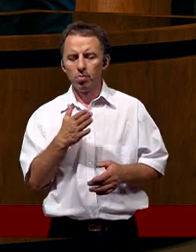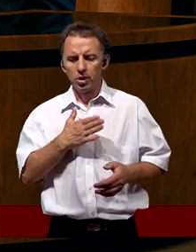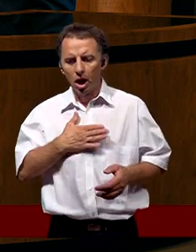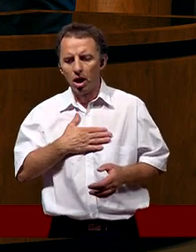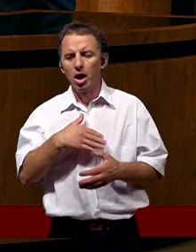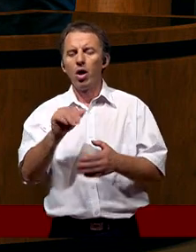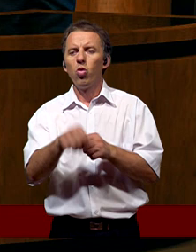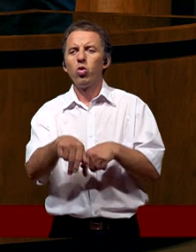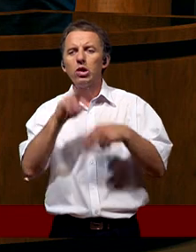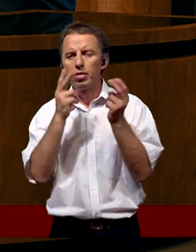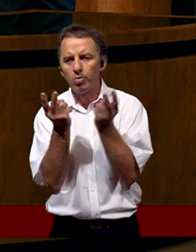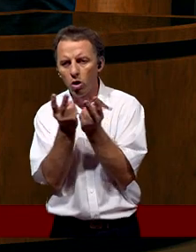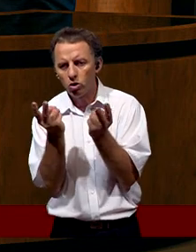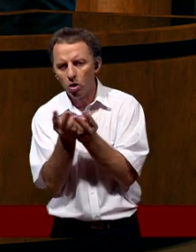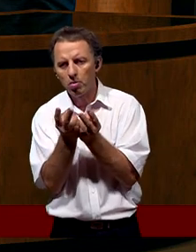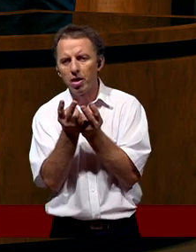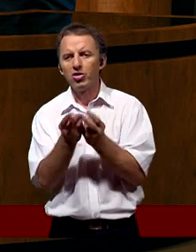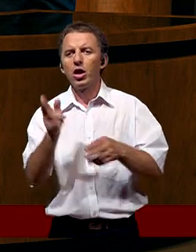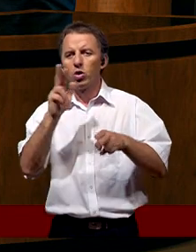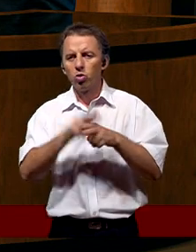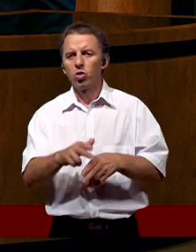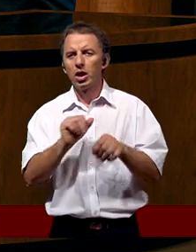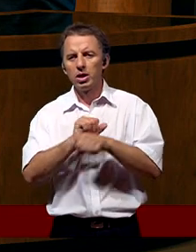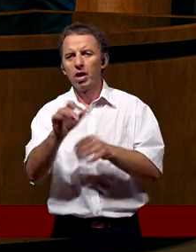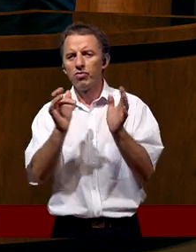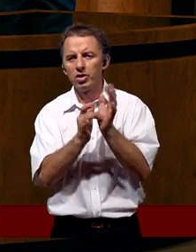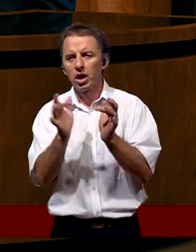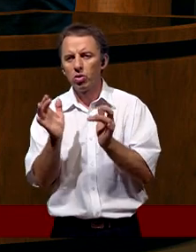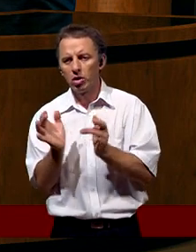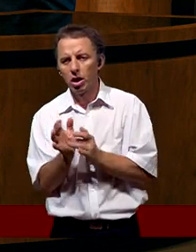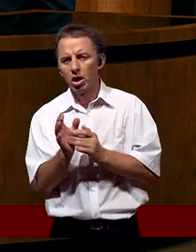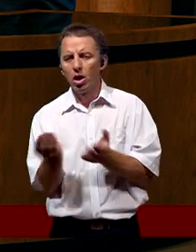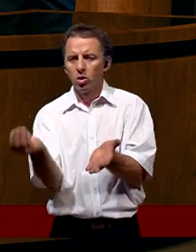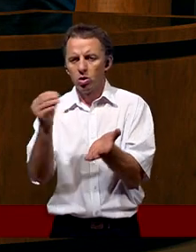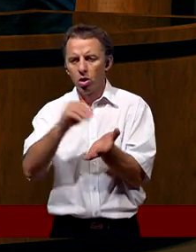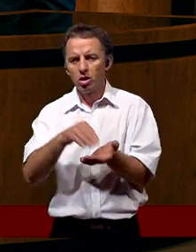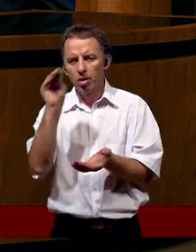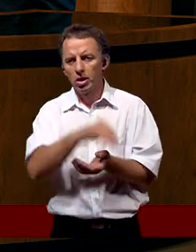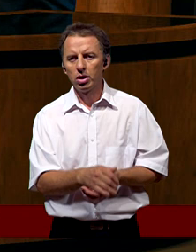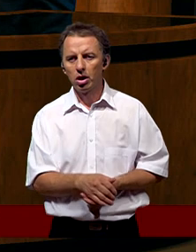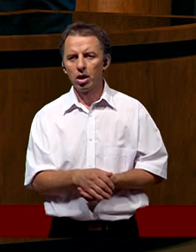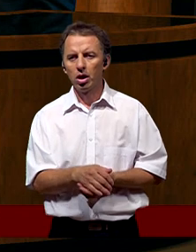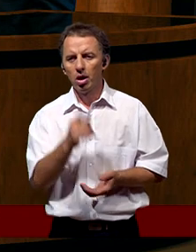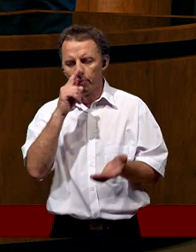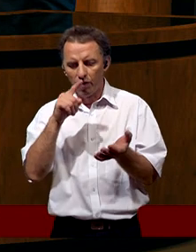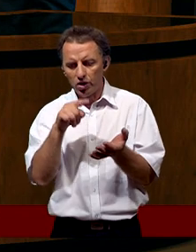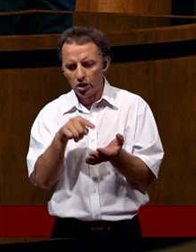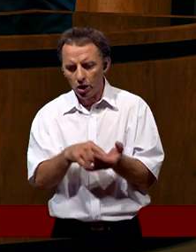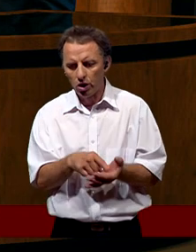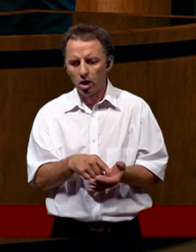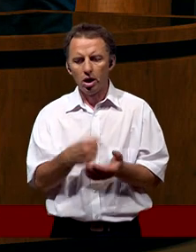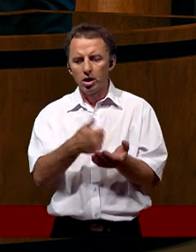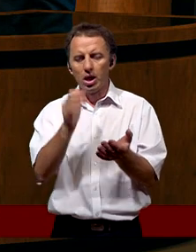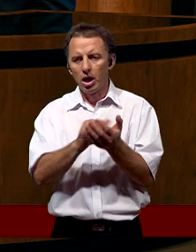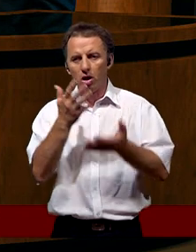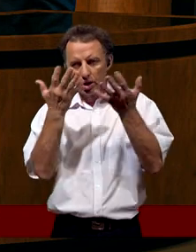byśmy mieli to usposobienie, które jest w Chrystusie Jezusie. Ja jeszcze dodam może, że to jest, że powinniśmy...